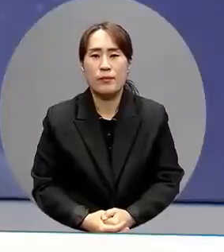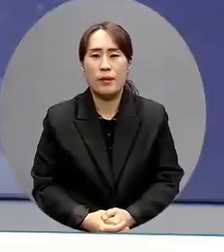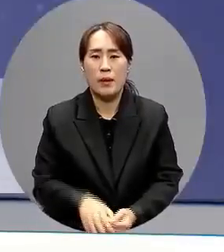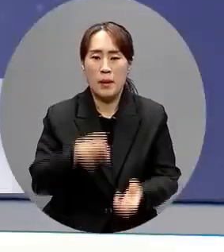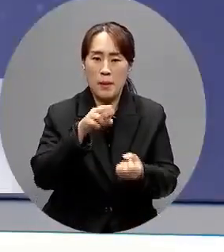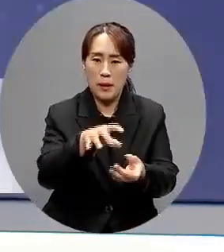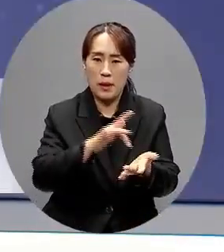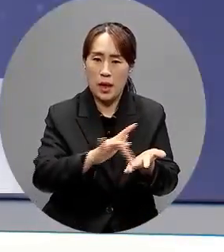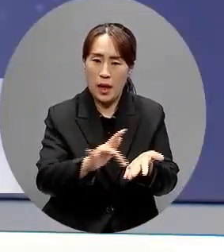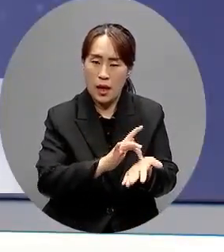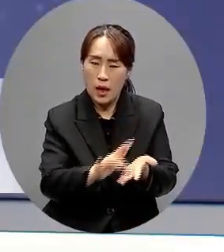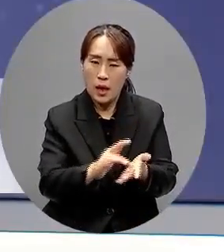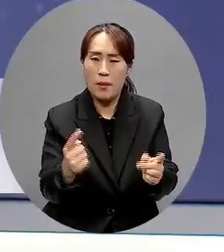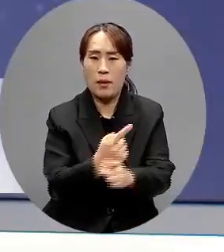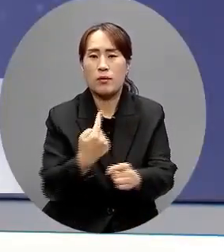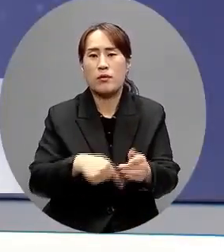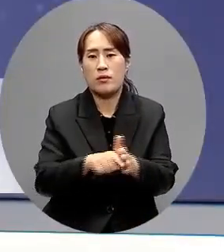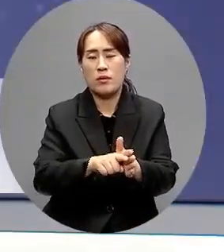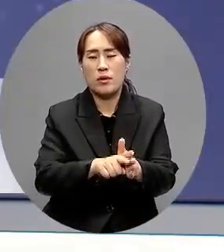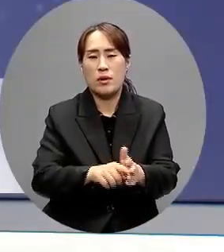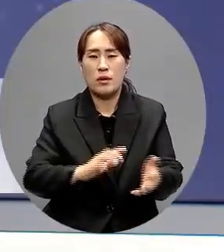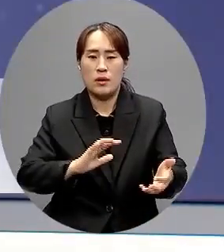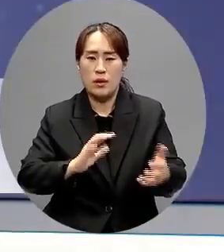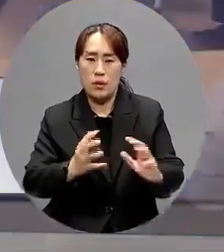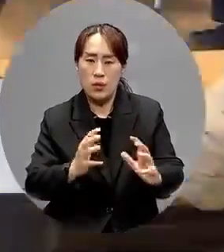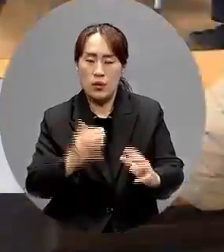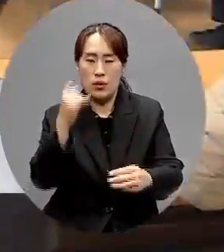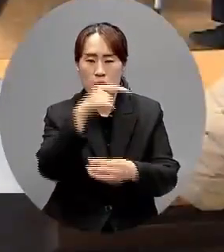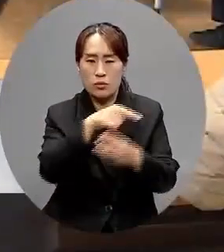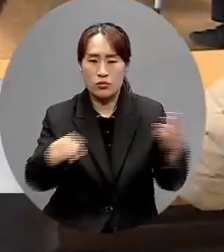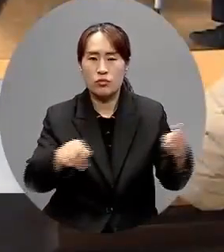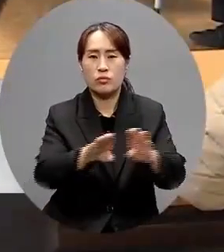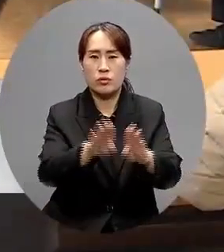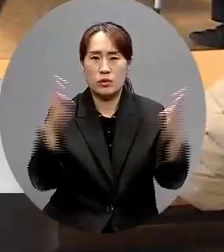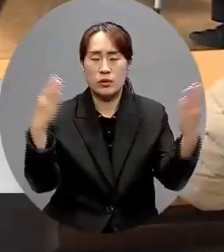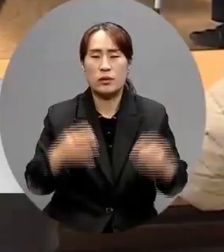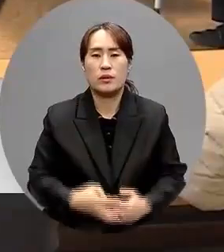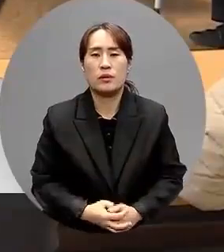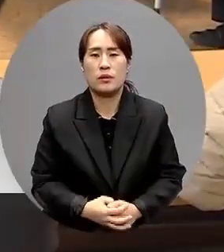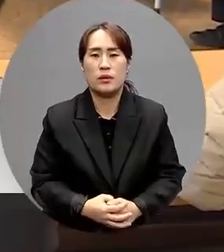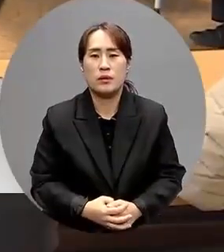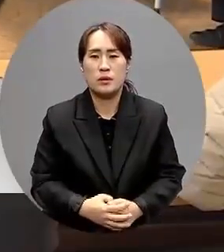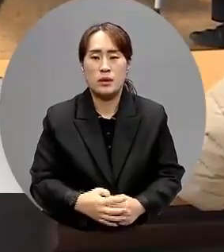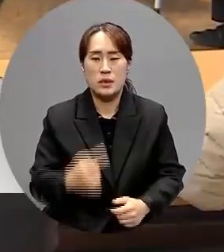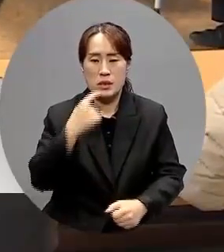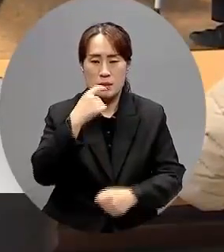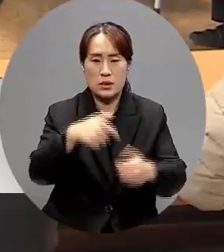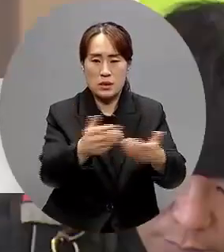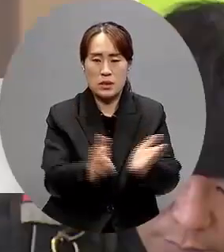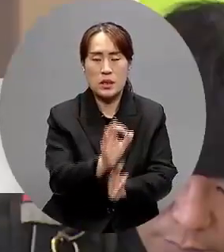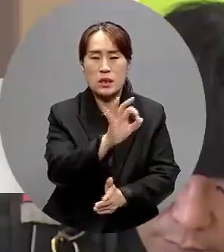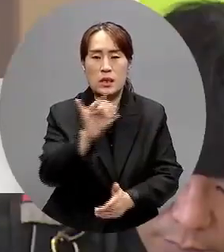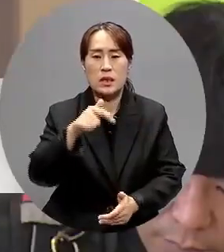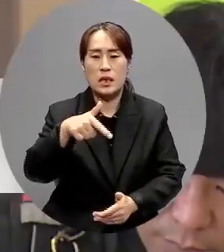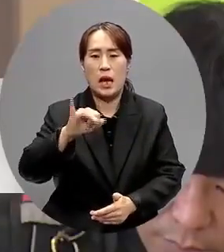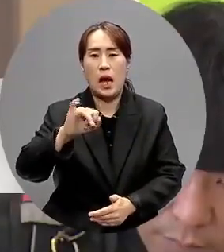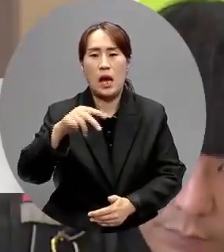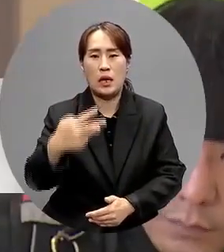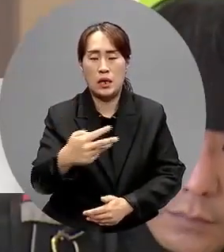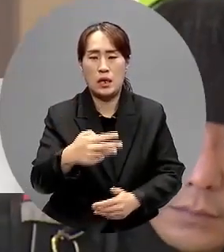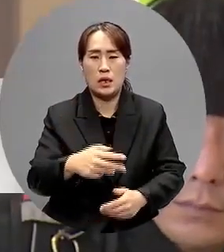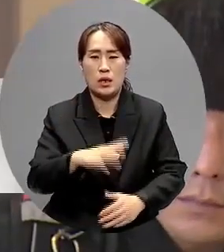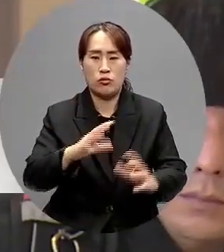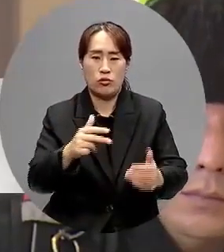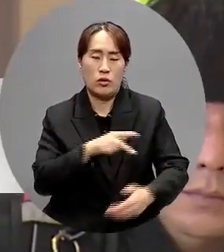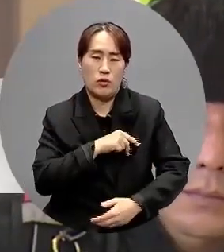배달 플랫폼 시장 개선을 위한 정책 간담회가 청주에서 열렸습니다 더불어민주당 이강일 국회의원은